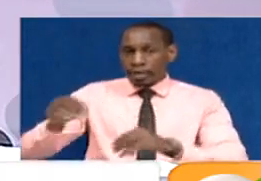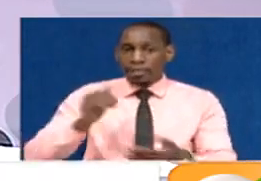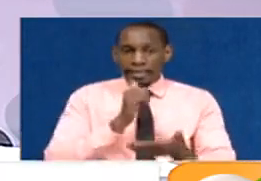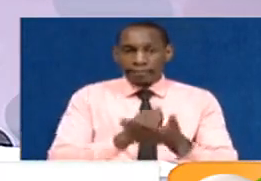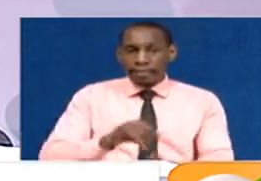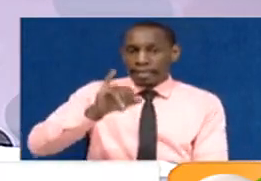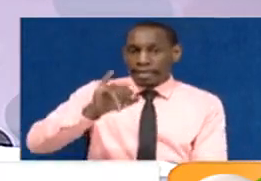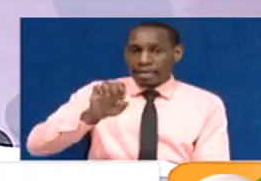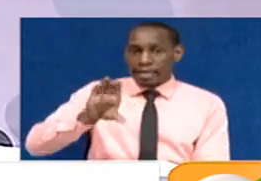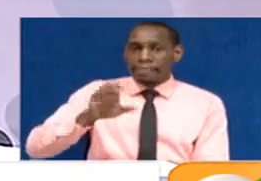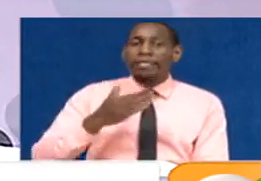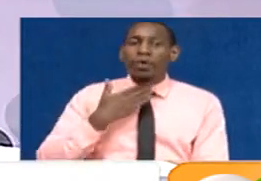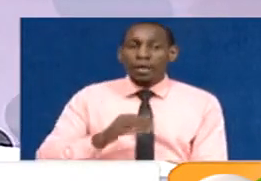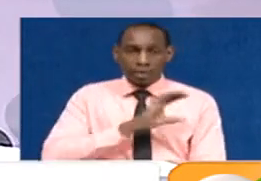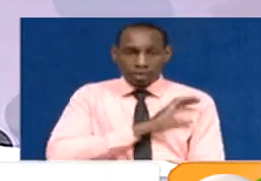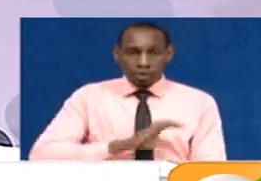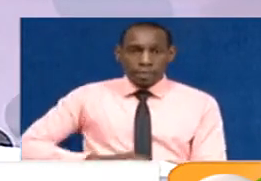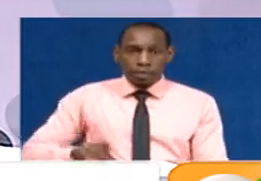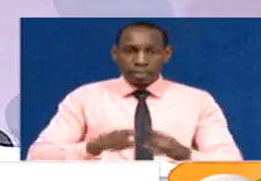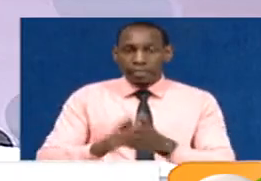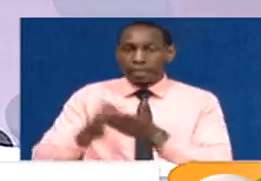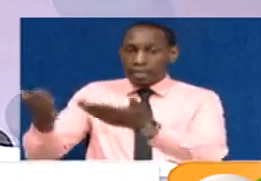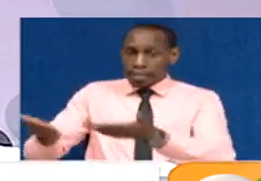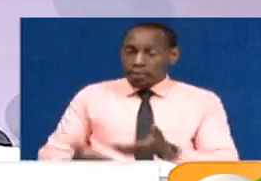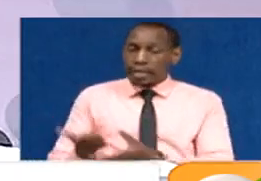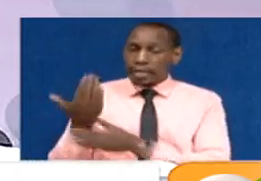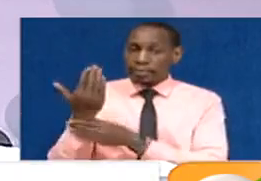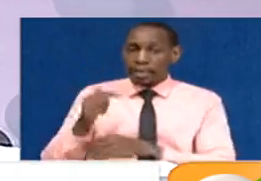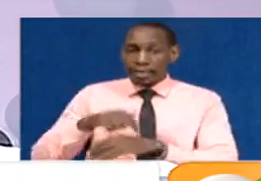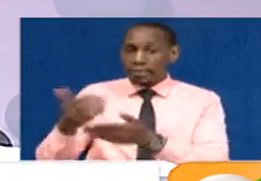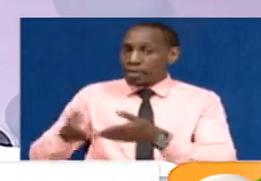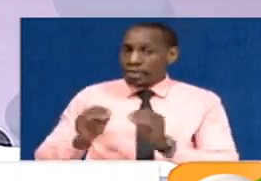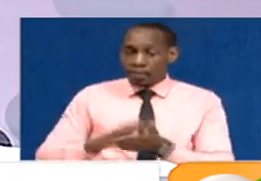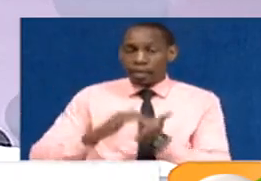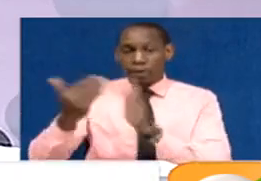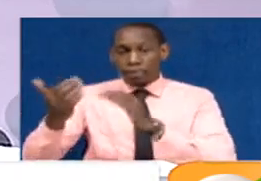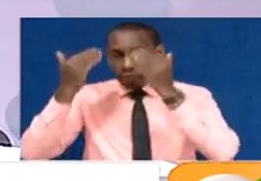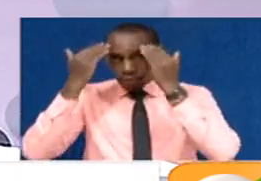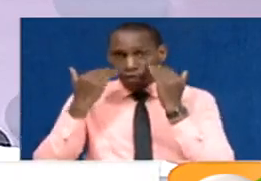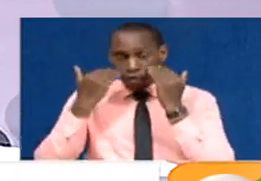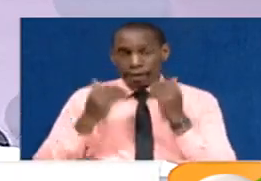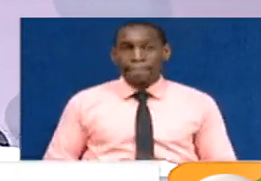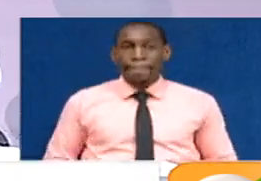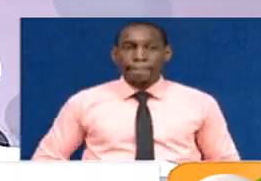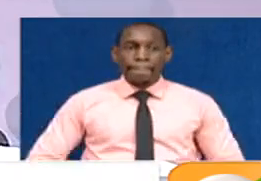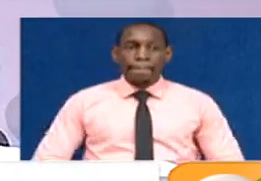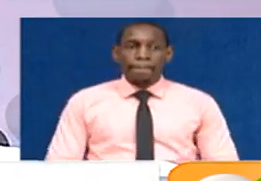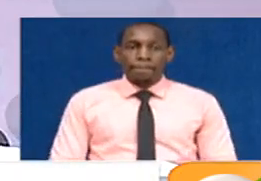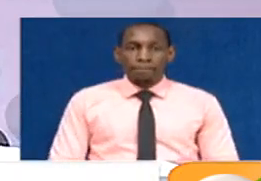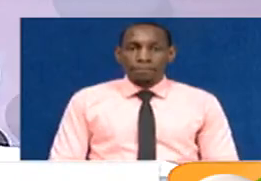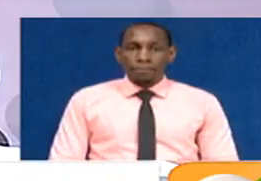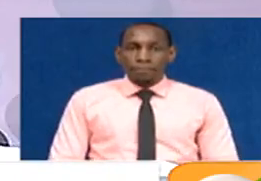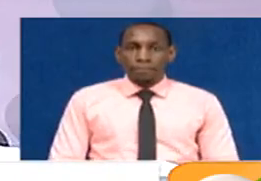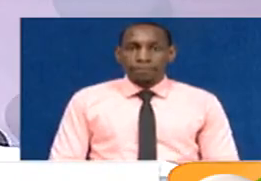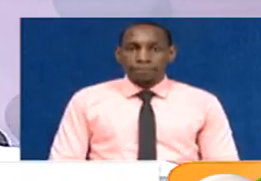ya ofisi ya IEBC wameitaka tume hiyo kupokea vyeti vyao, la sivyo waelekee mahakamani. Gatete Njoroge ana